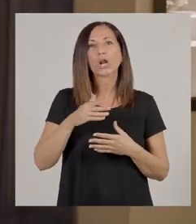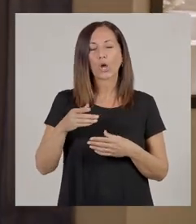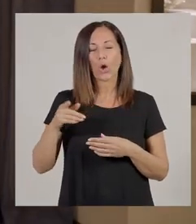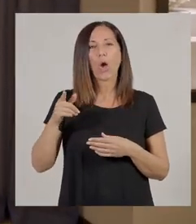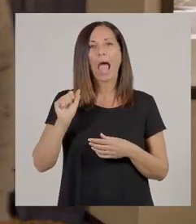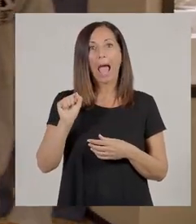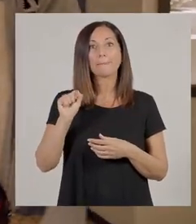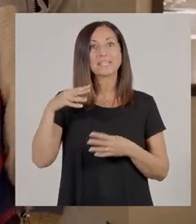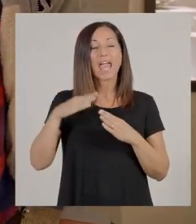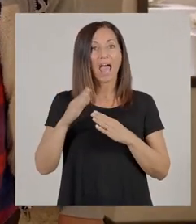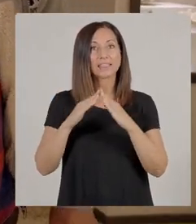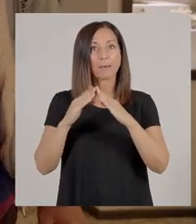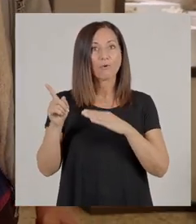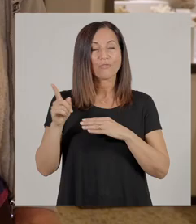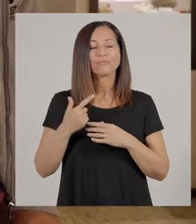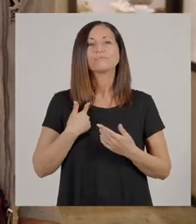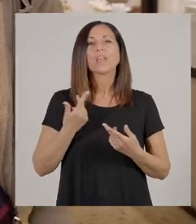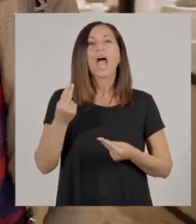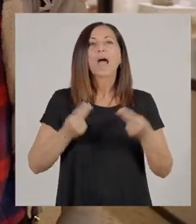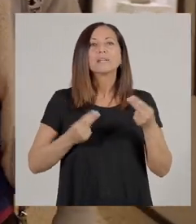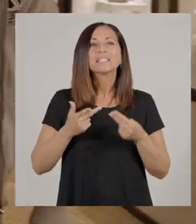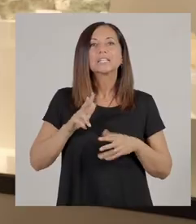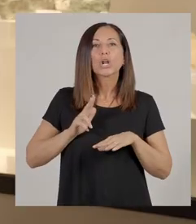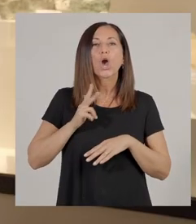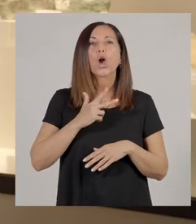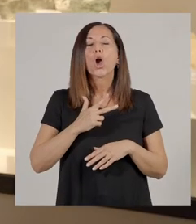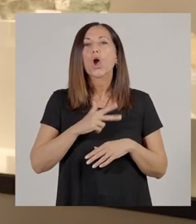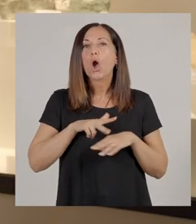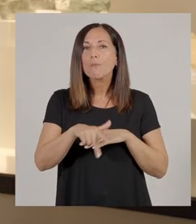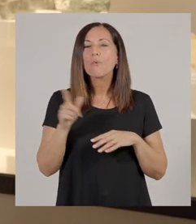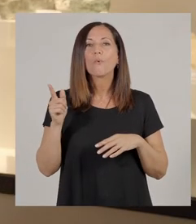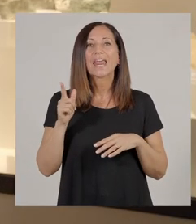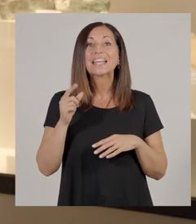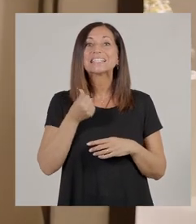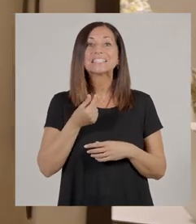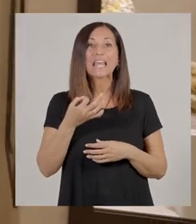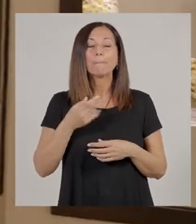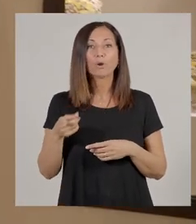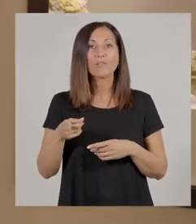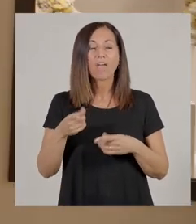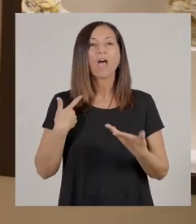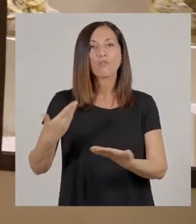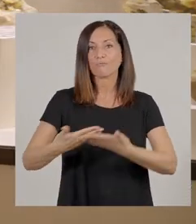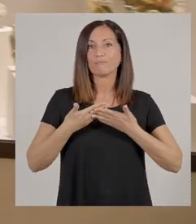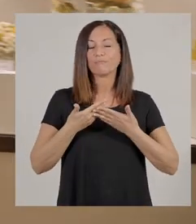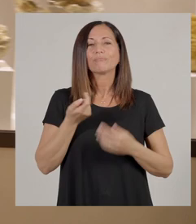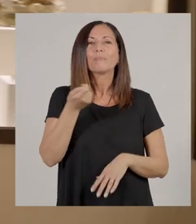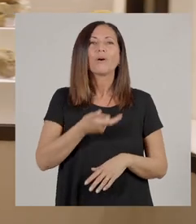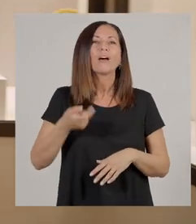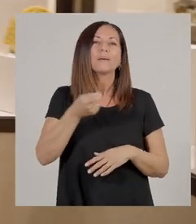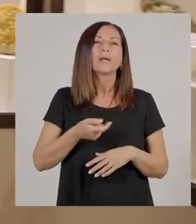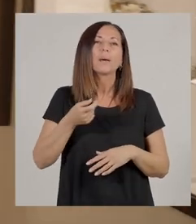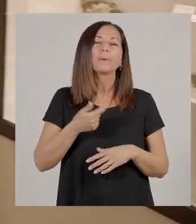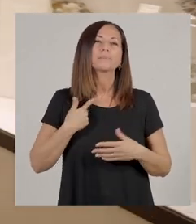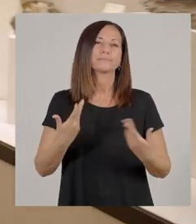Minerario dell'Amiata e abbiamo trovato l'amministrazione dell'allora del comune di Sempronianano. Insomma, siamo riusciti